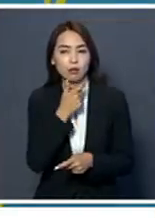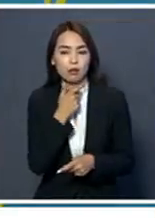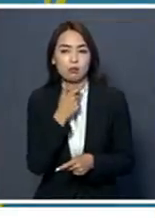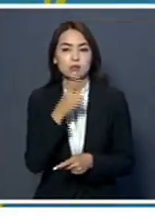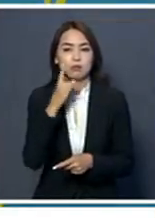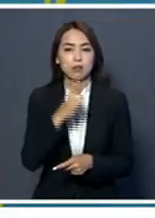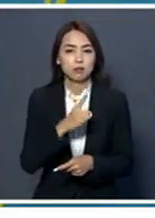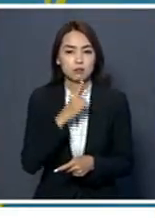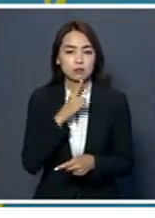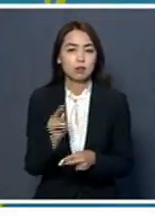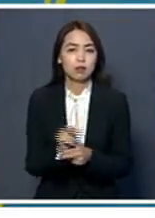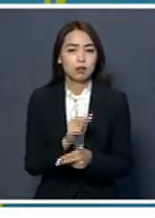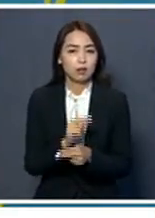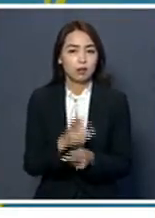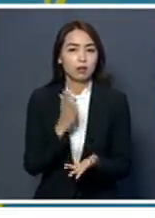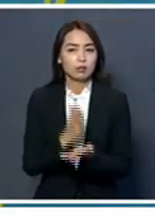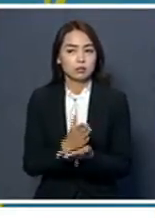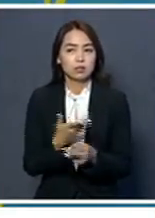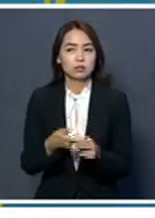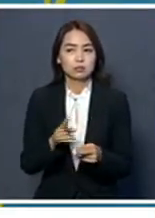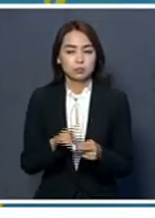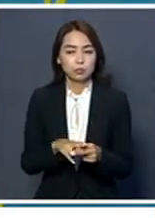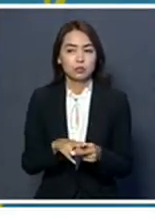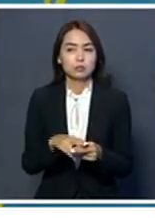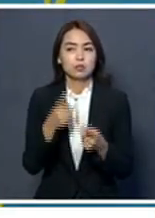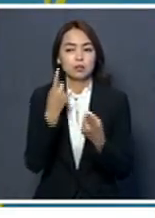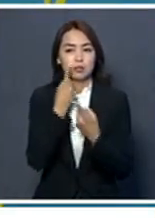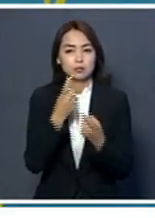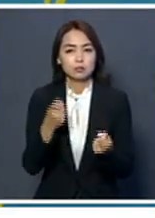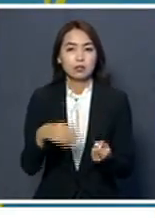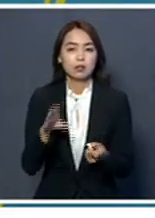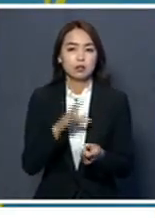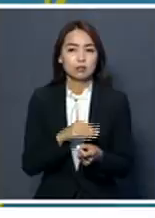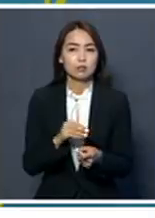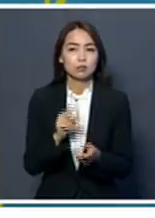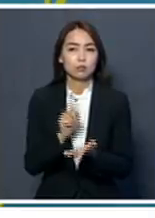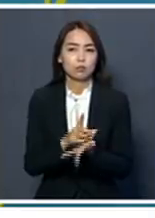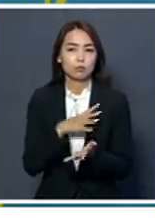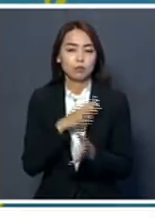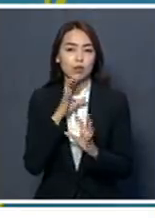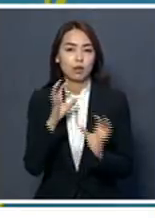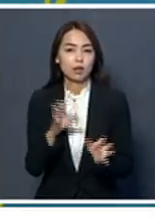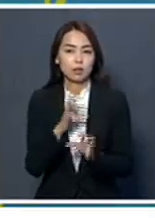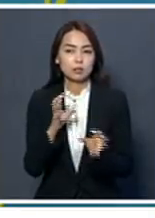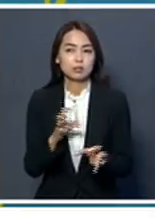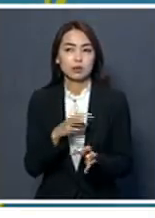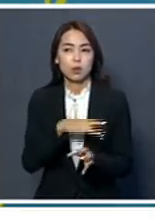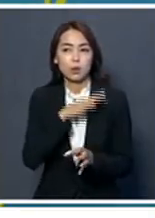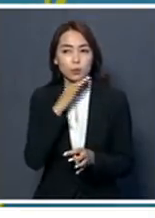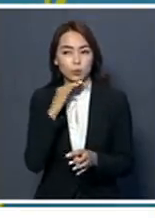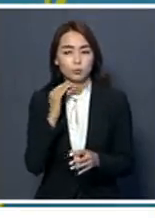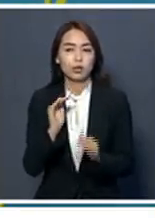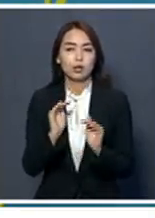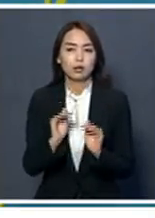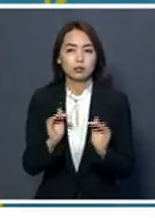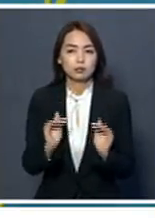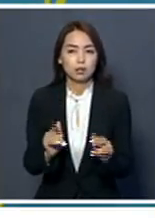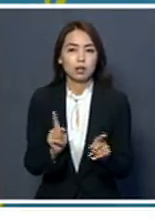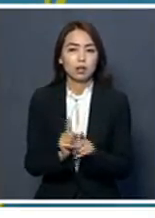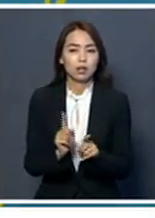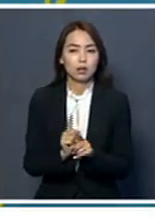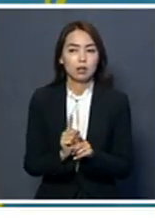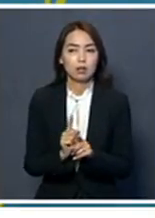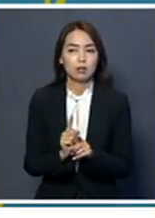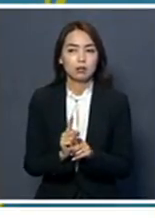дәстүрге тәрбиелейтін институт жетекшісі Әбден Қарақат жақсылық қызы. Ол қысымен де көптеген осы ішкі істер